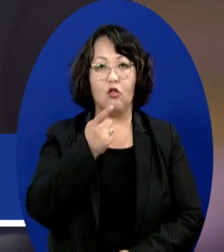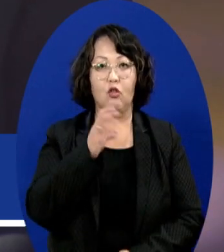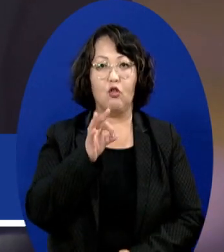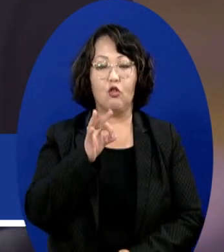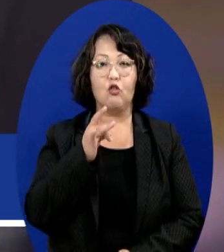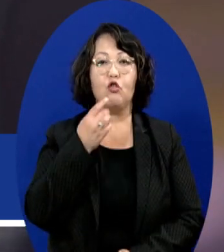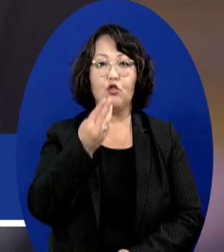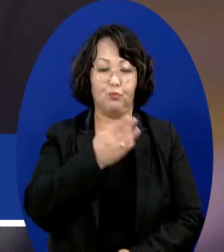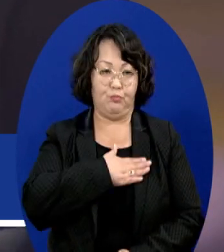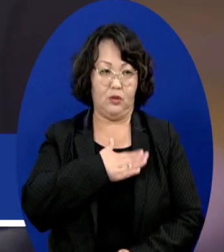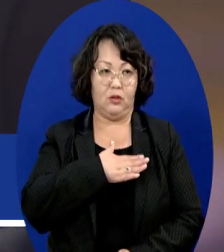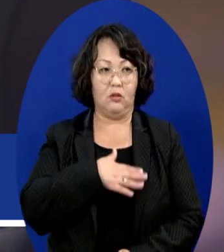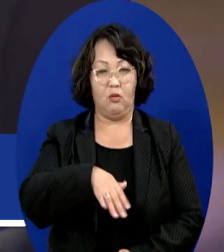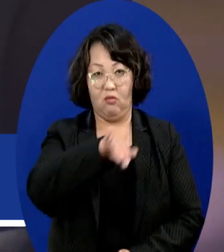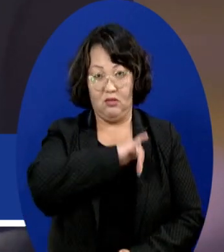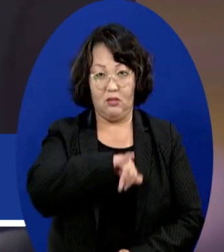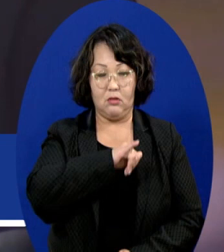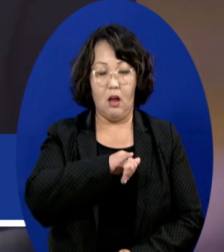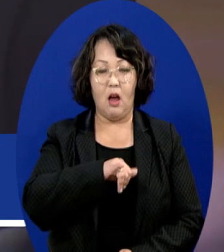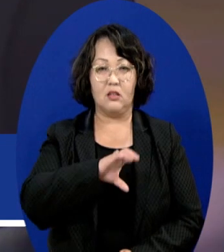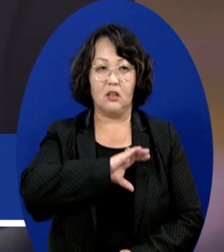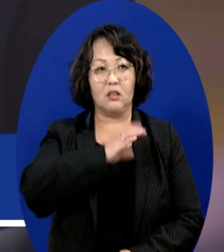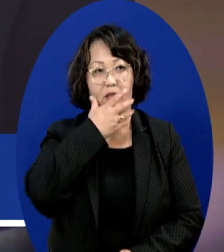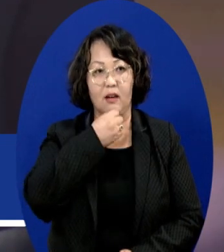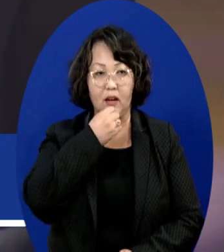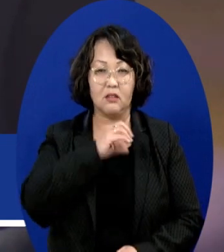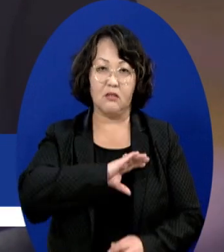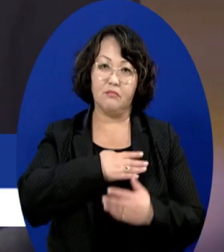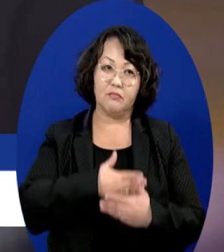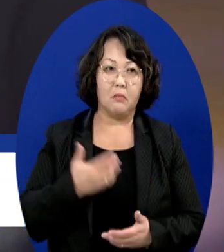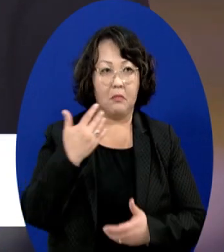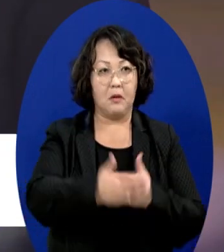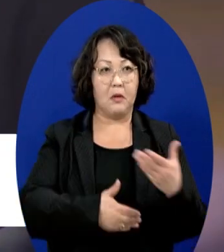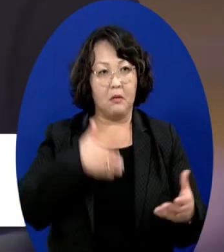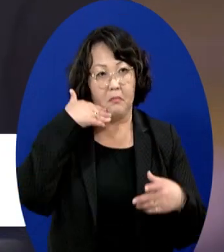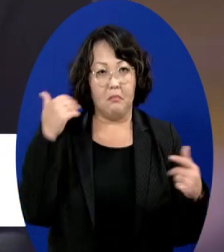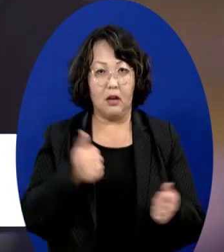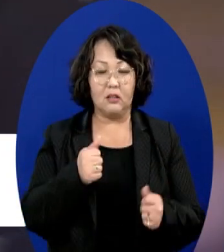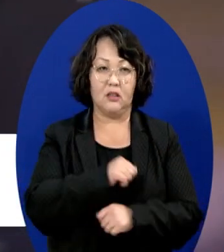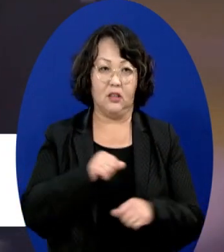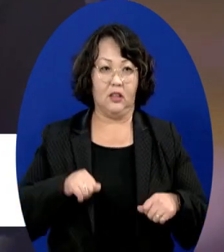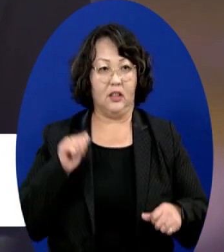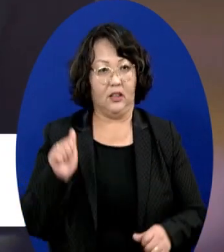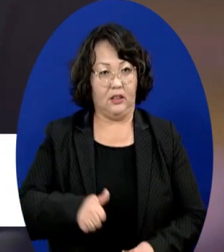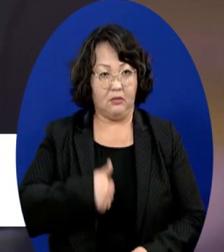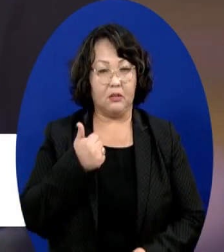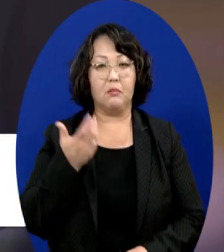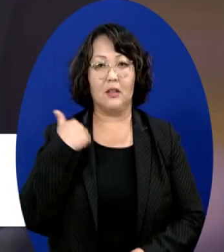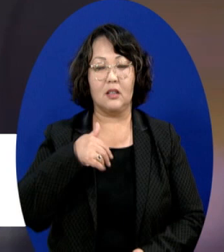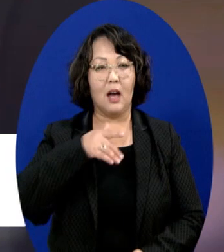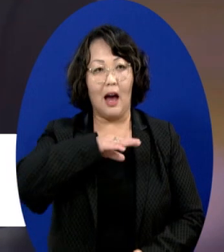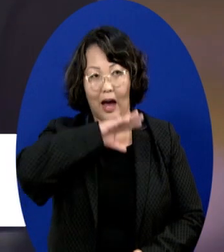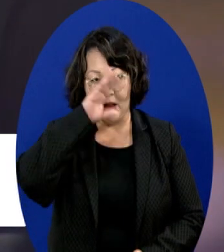дэмжлэг үзүүлэх аян улс орон даяар өрнөж, малчин түмэн маань идэвхтэй оролцсон билээ. Халуун хошууд хонин